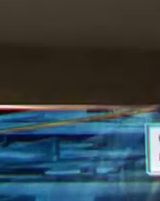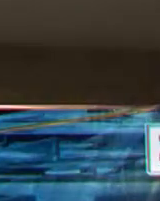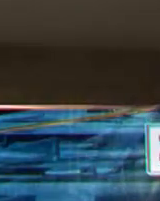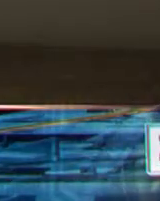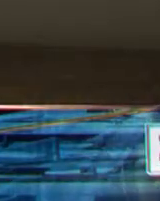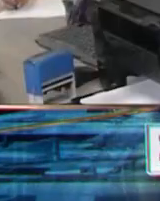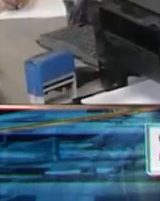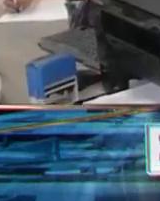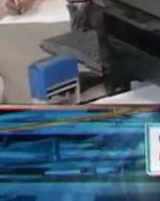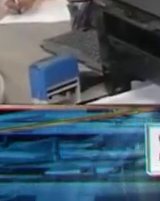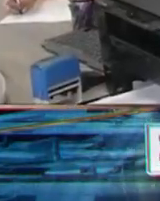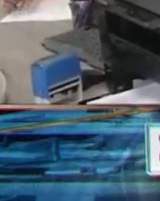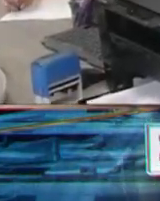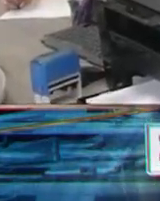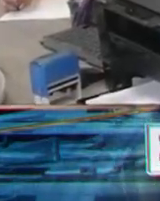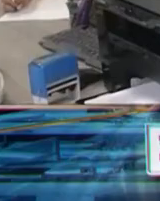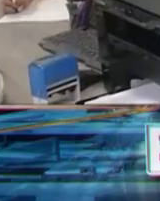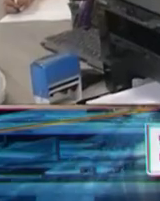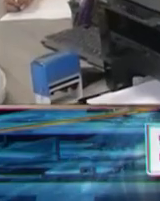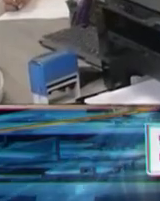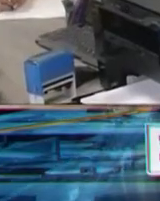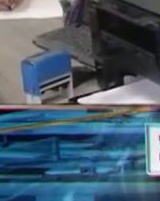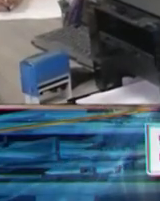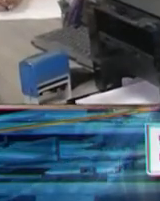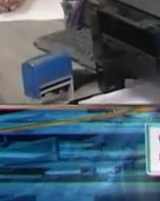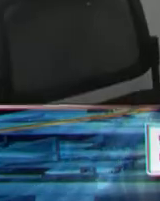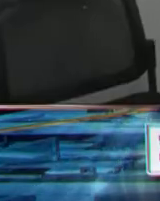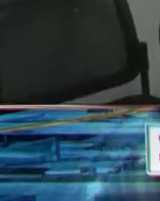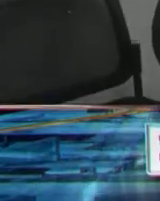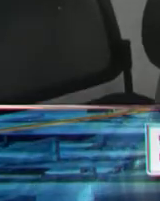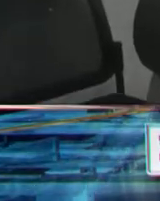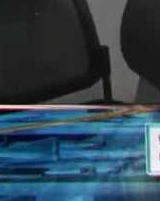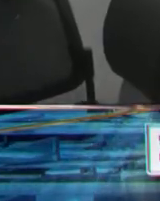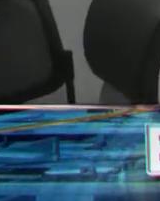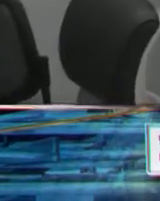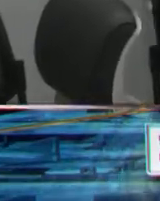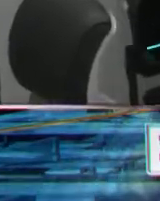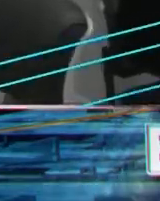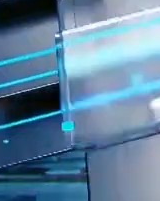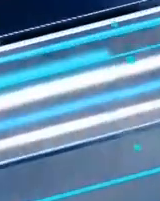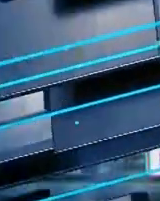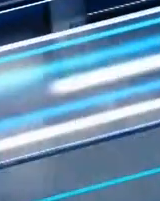Бір терезе қағидаты баршаға қолайлы. Енді қапшағайлықтарда сервистік әкімдік қызметін қолданады.